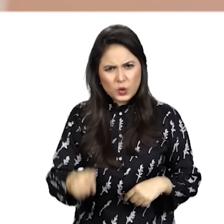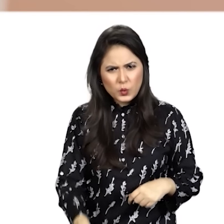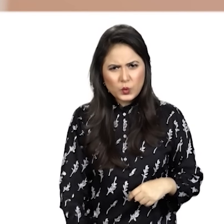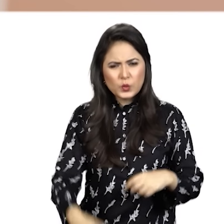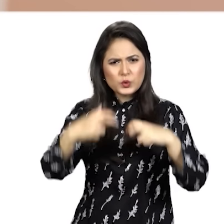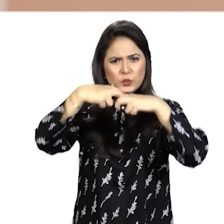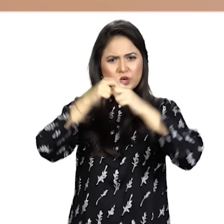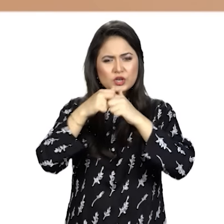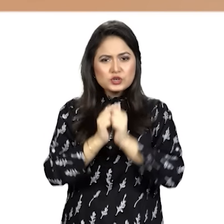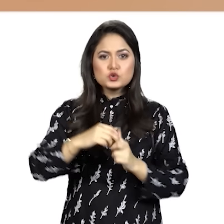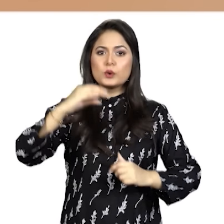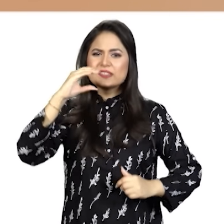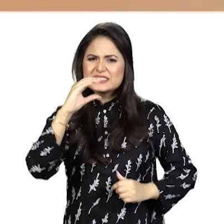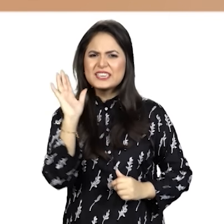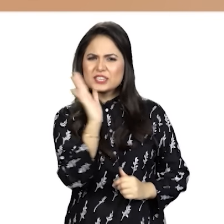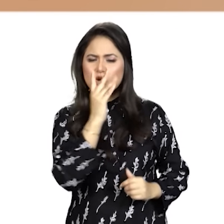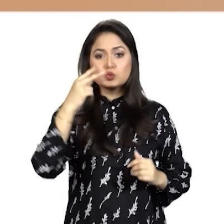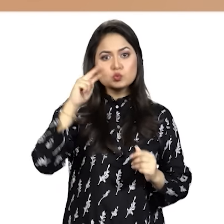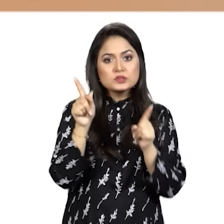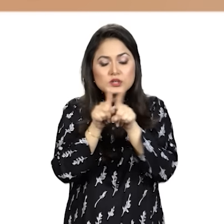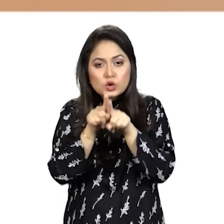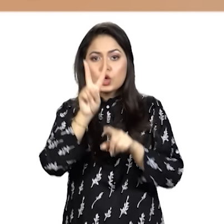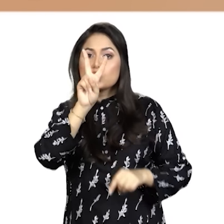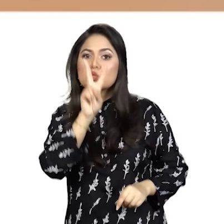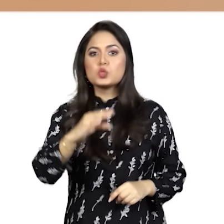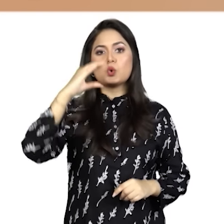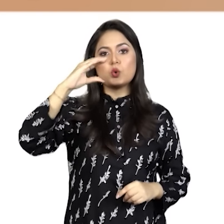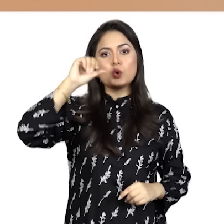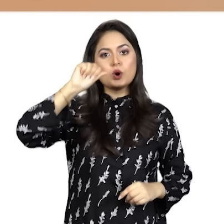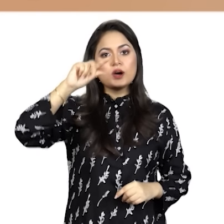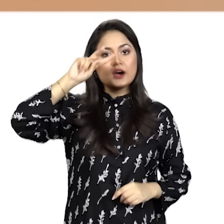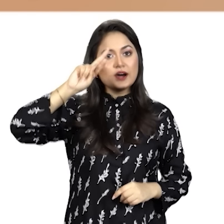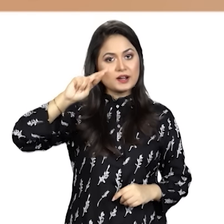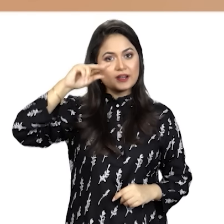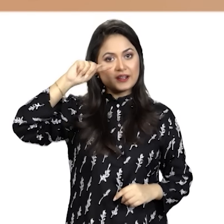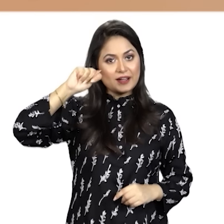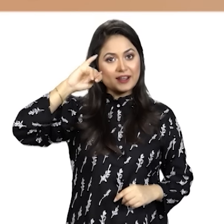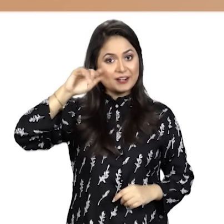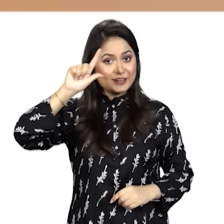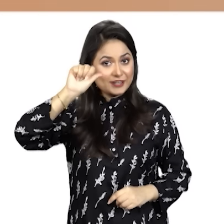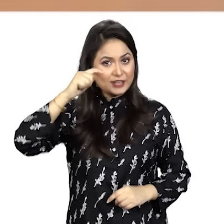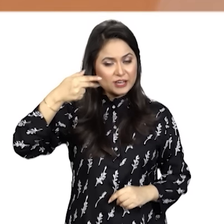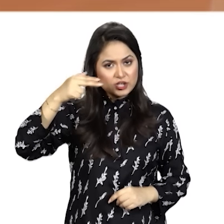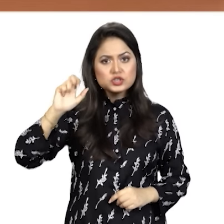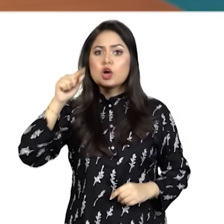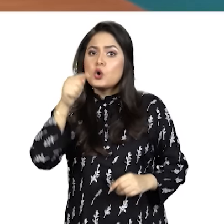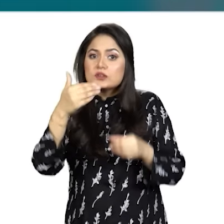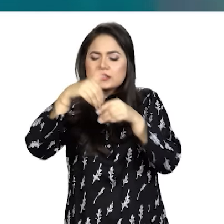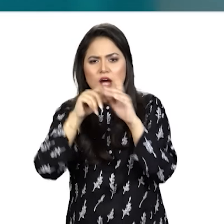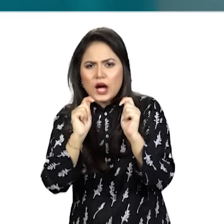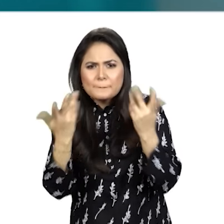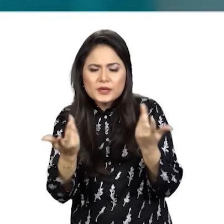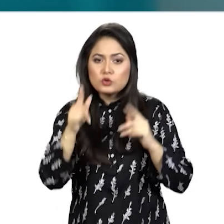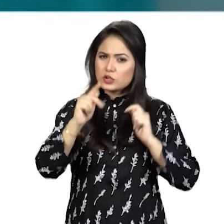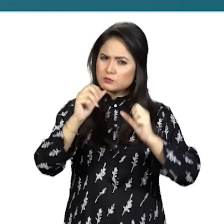इंग्लिश अल्फ़ाबेट सी या हिलाल की तरह के 2 कार्टिलेज होते हैं, जिन्हें मेनिसेक्स कहा जाता है। इन दोनों फाइब्रो कार्टिलेज का काम